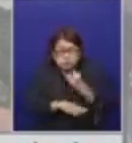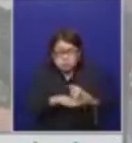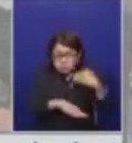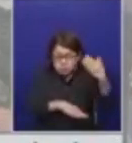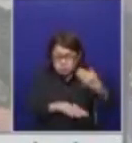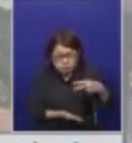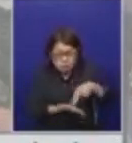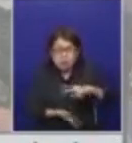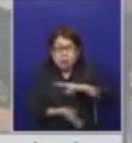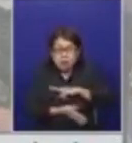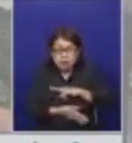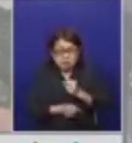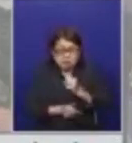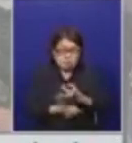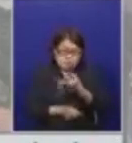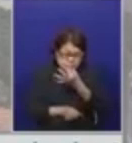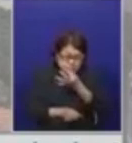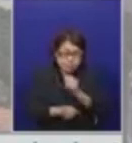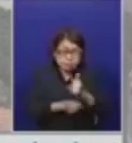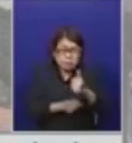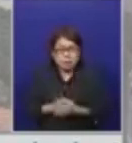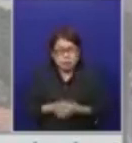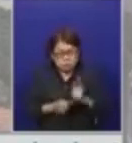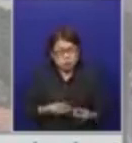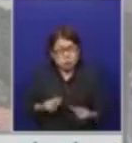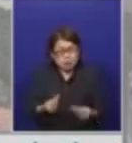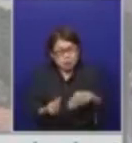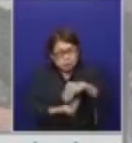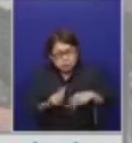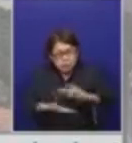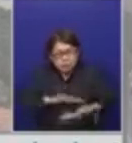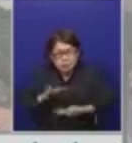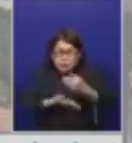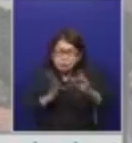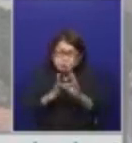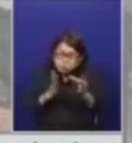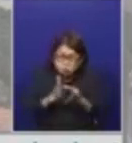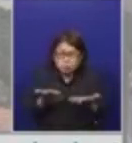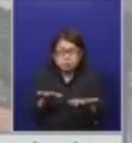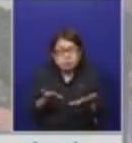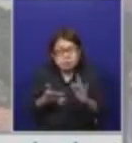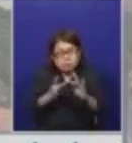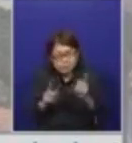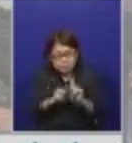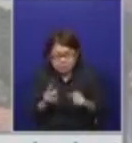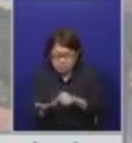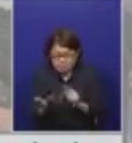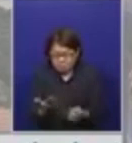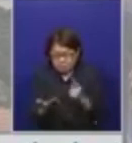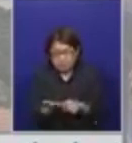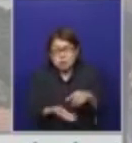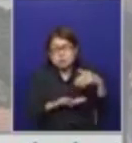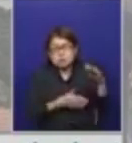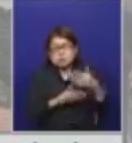าชีพได้โดยอาจจะเน้นการสร้างนักธุรกิจออนไลน์หน้าใหม่นะครับขยายไปตลาดต่างประเทศถ้าเรา